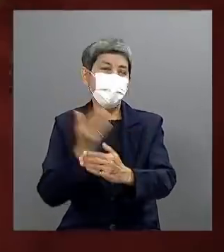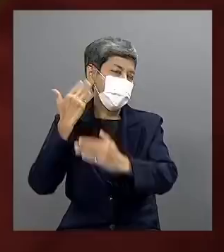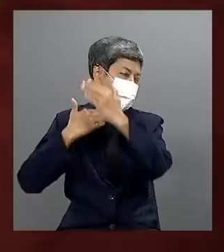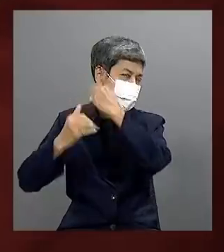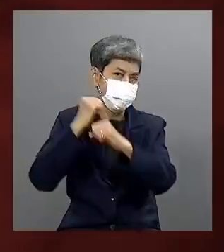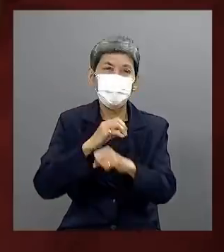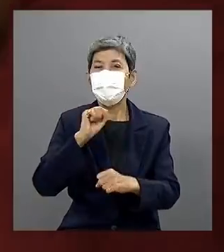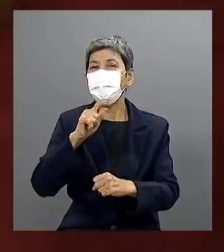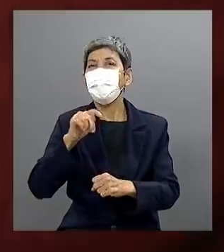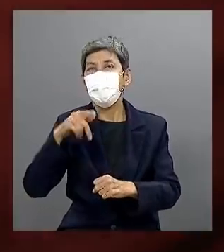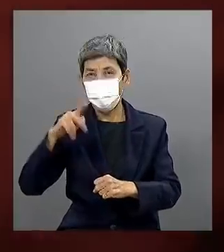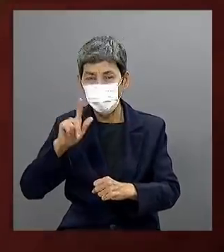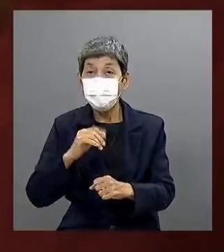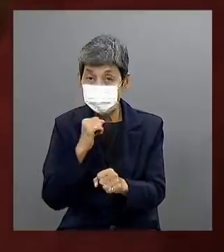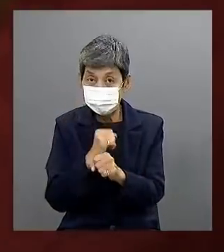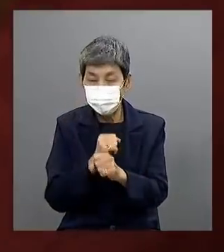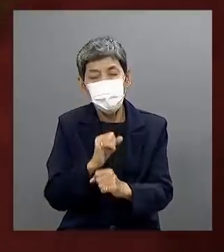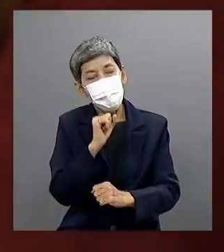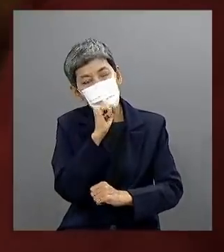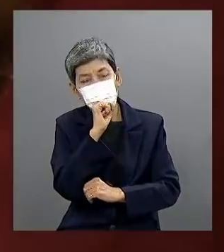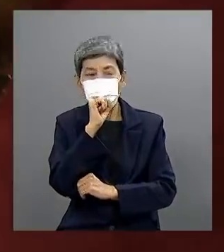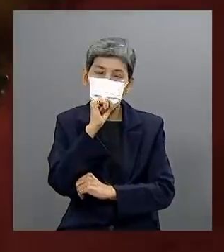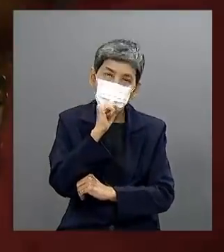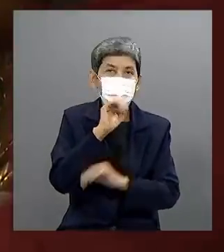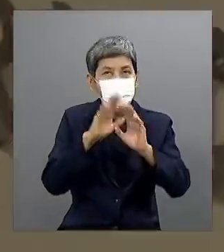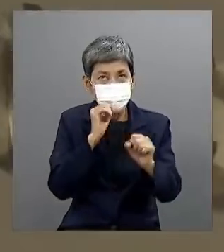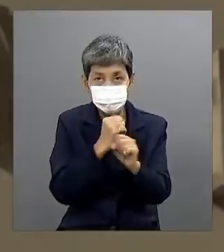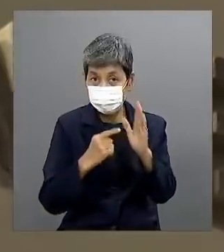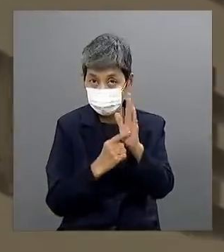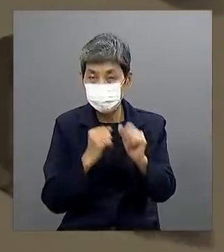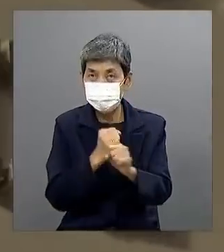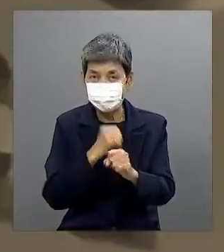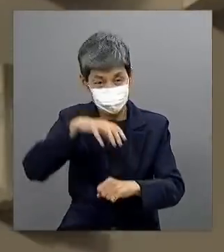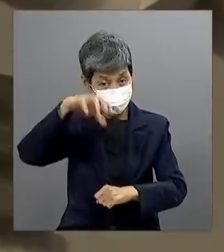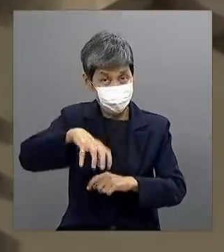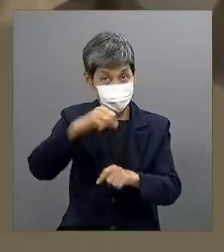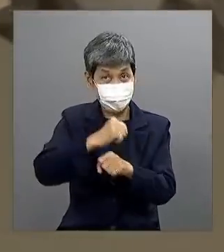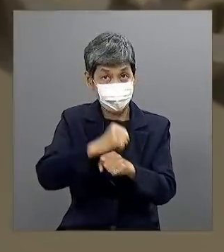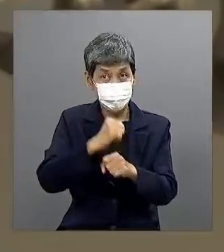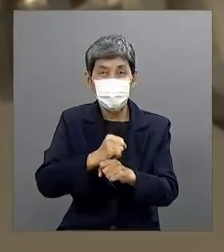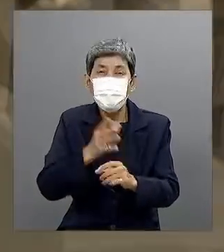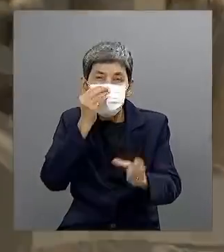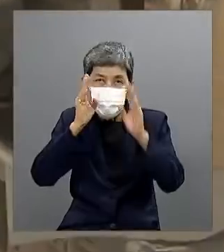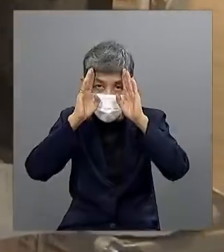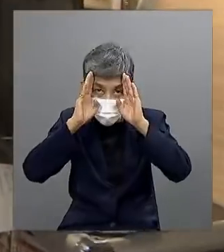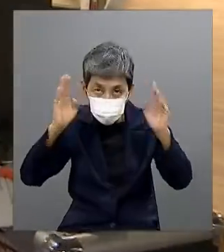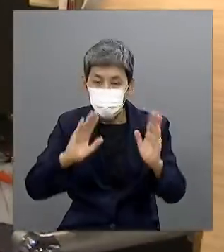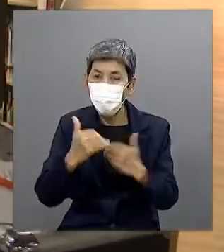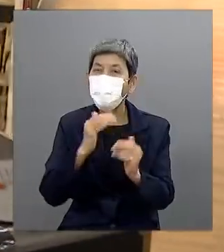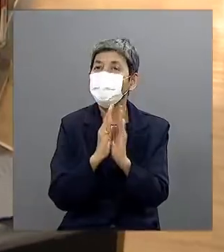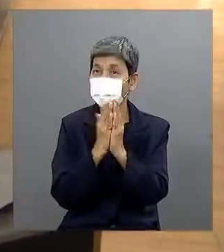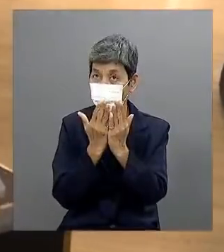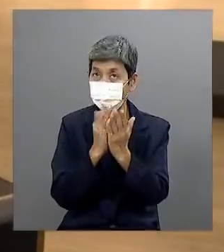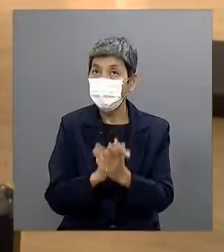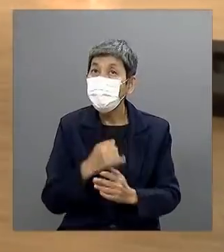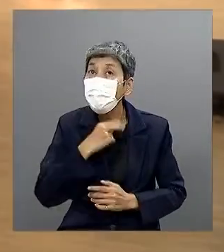ภรณ์ที่จะมาขับกล่อมดนตรีด้วยรูปแบบการนำเสนอท่ามกลางสถานที่ที่เรียกว่าเป็นคลังความรู้อย่างห้องสมุดครับคุณผู้ชมจะไม่เคยเ